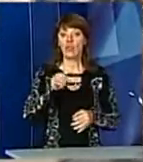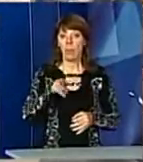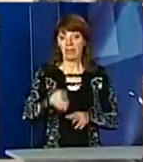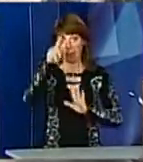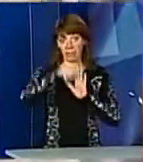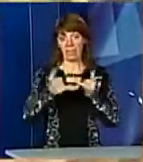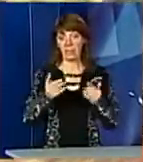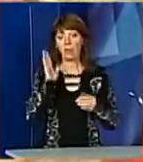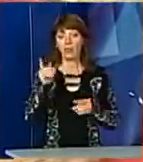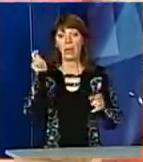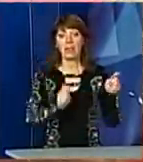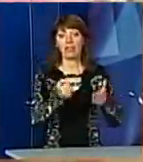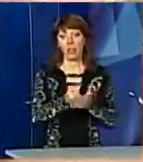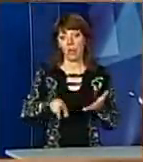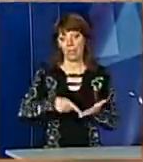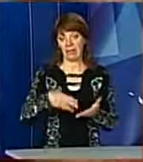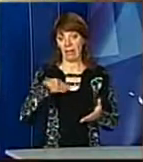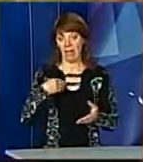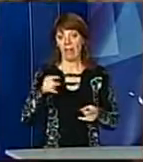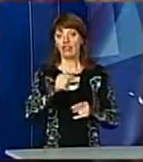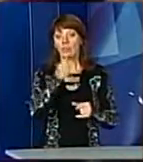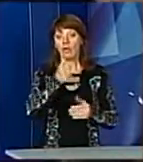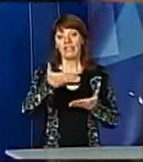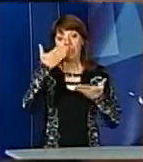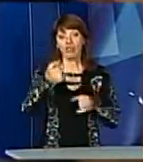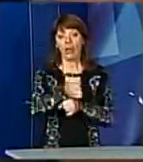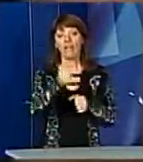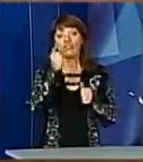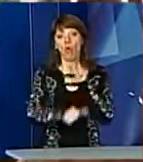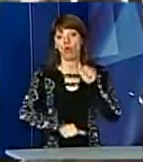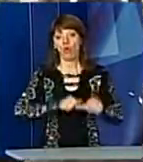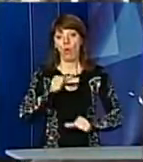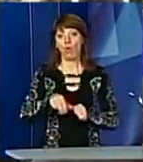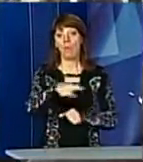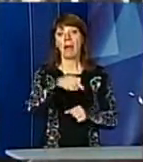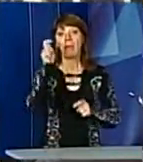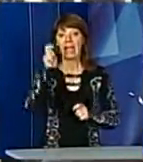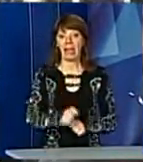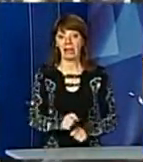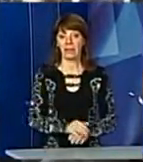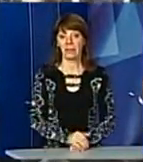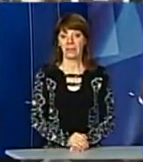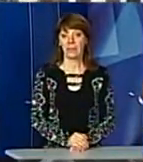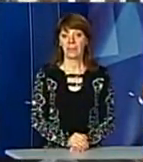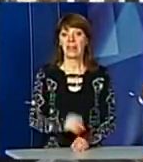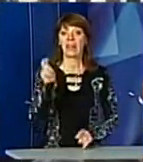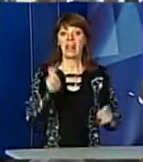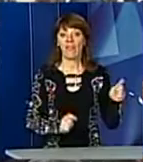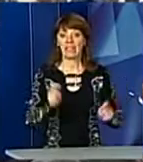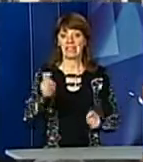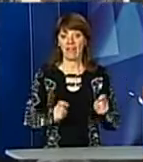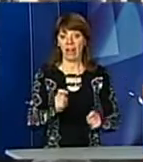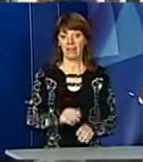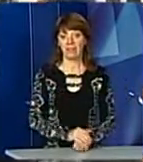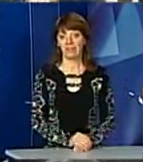Запевняє, тепер приїжджатиме до міста Лева, аби спробувати запашної кави щороку. Ми приїхали іменно на фестиваль.